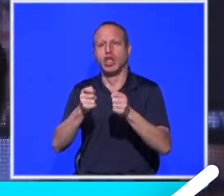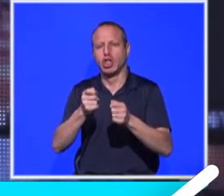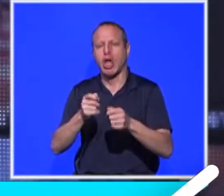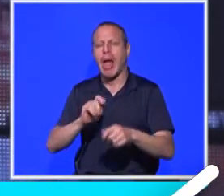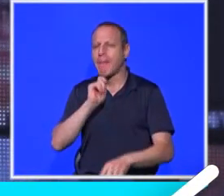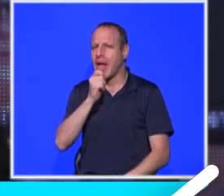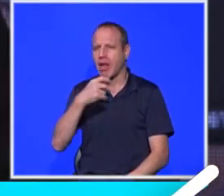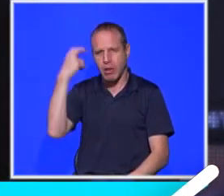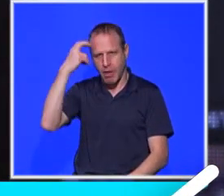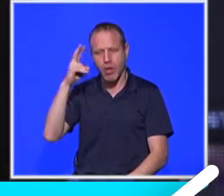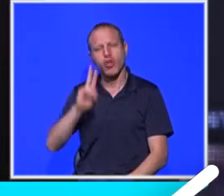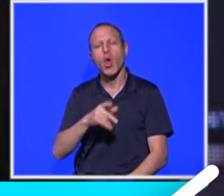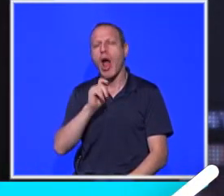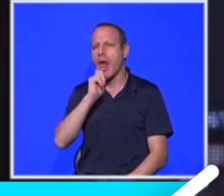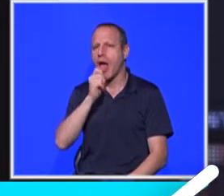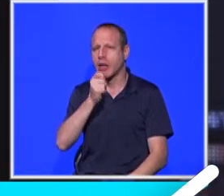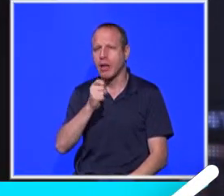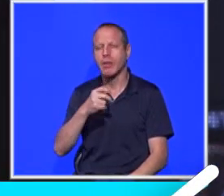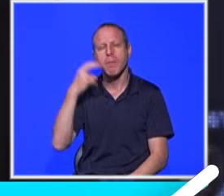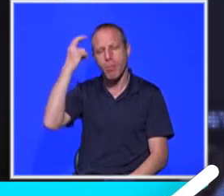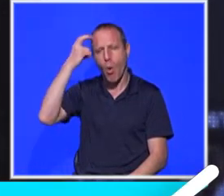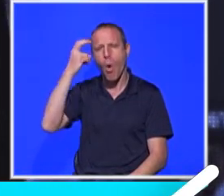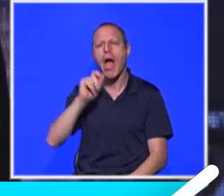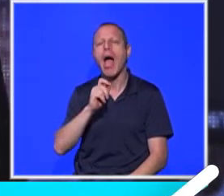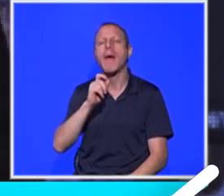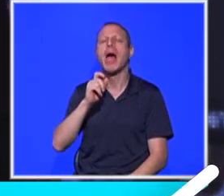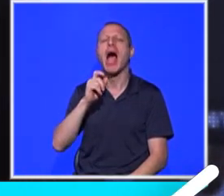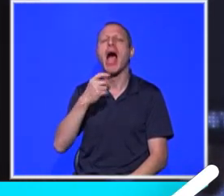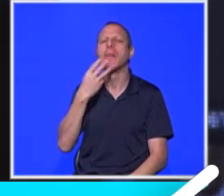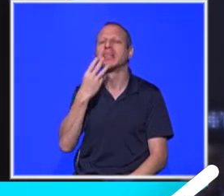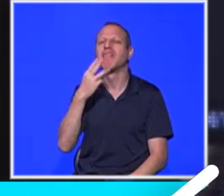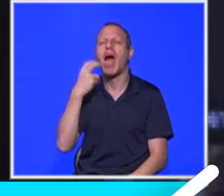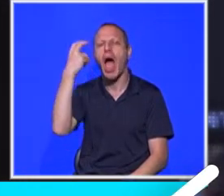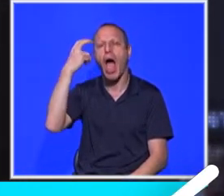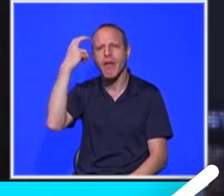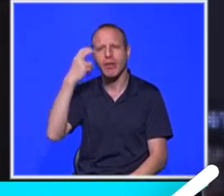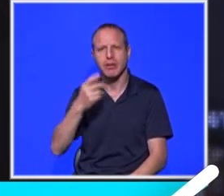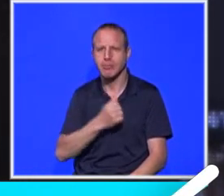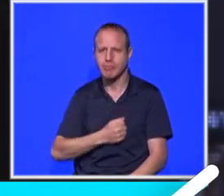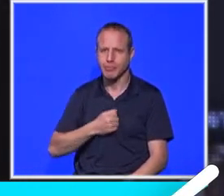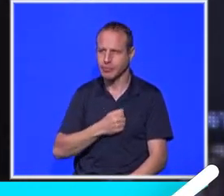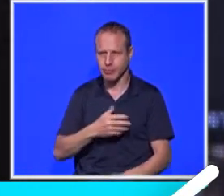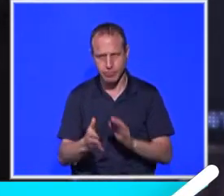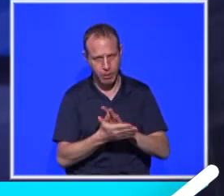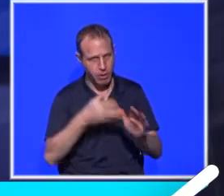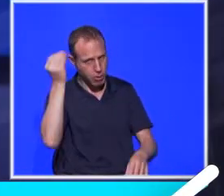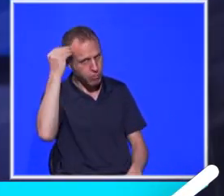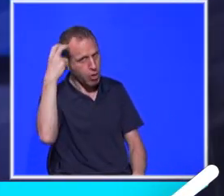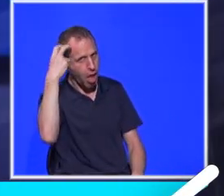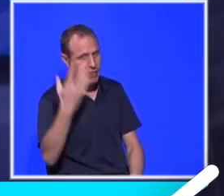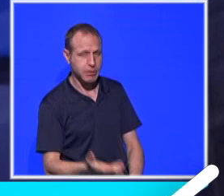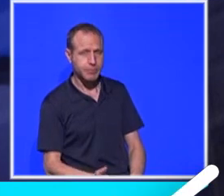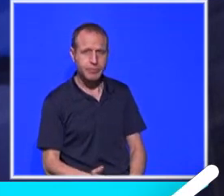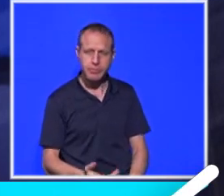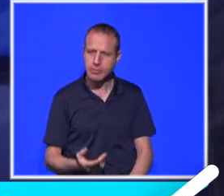מראיינת ערבייה, תוכל לראיין מרואיין ערבי בערבית. לצערנו לא כולם מבינים. שיתחילו ללמוד ערבית, אז נעשה